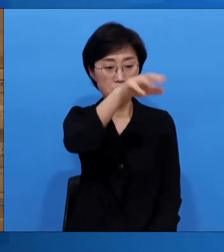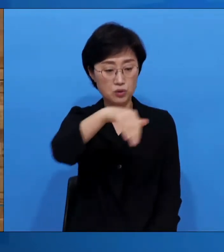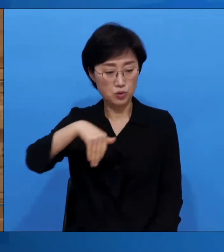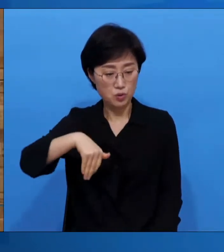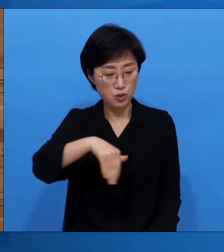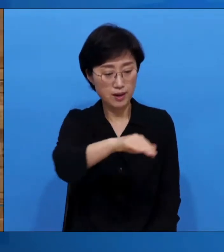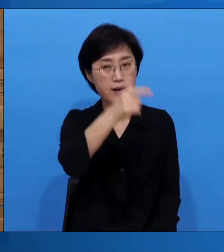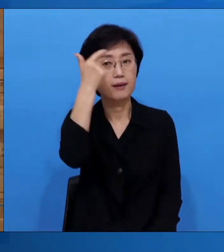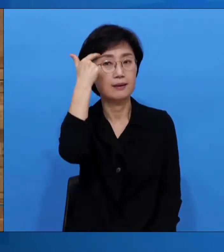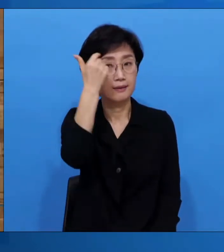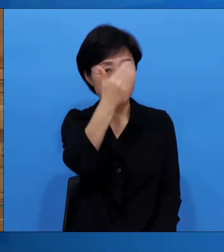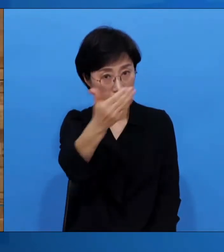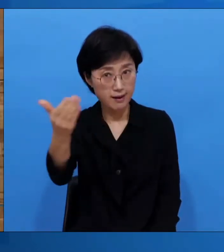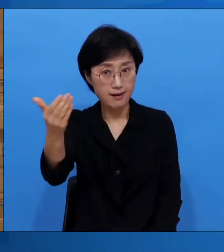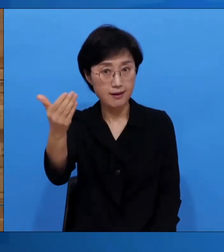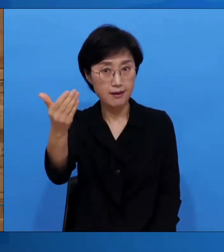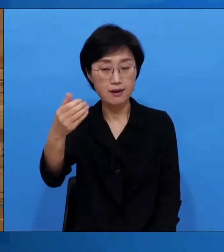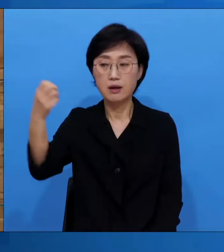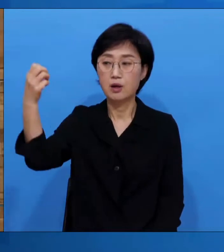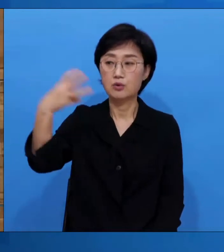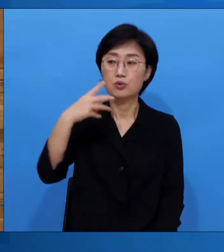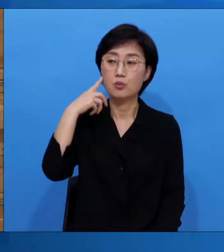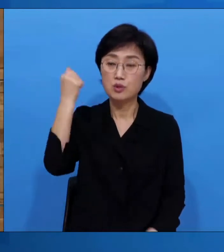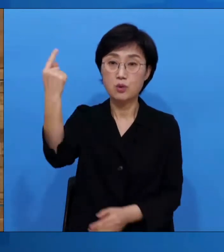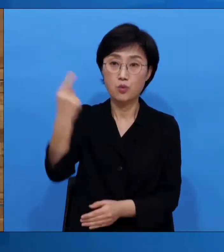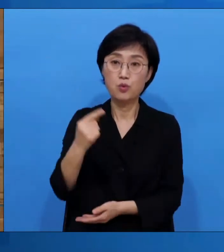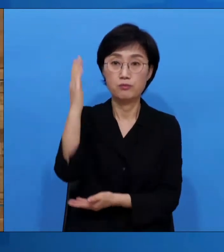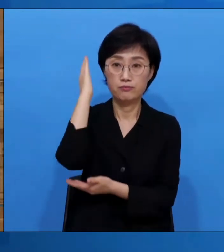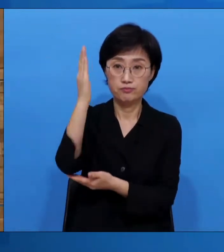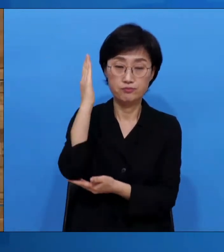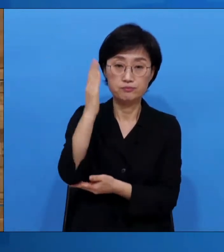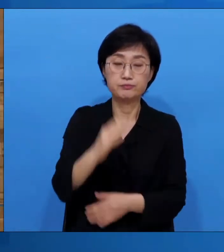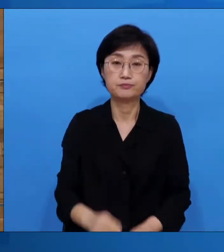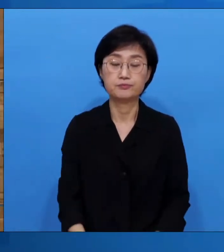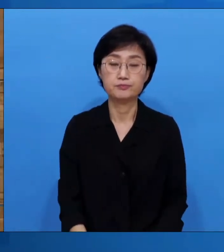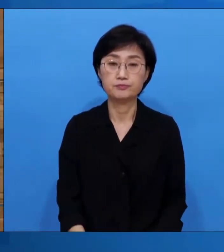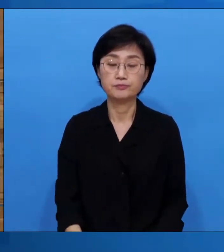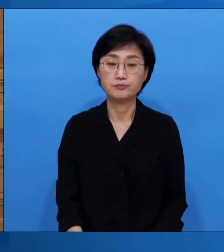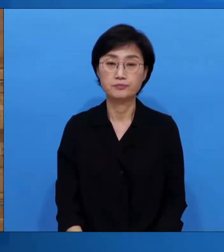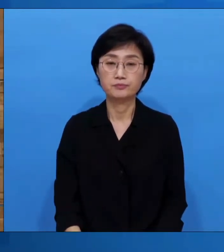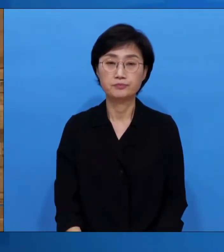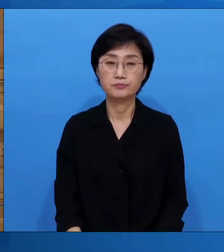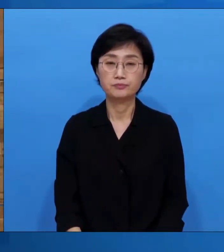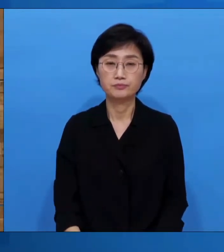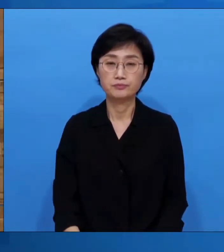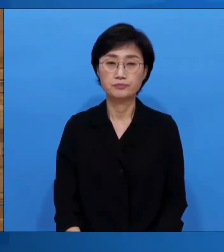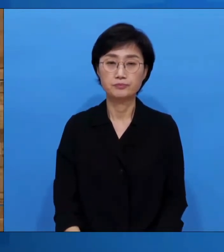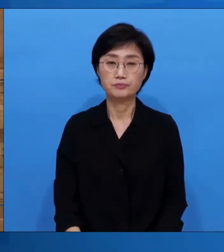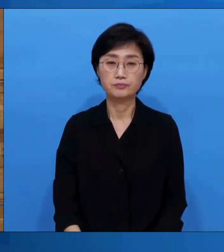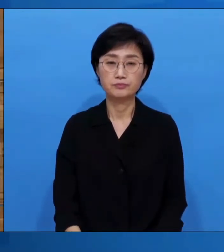to the Lord, and Reverend Yu will come and give us a message entitled From Where and to Where Must I Go?